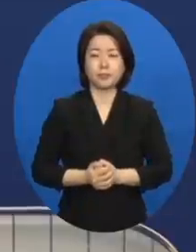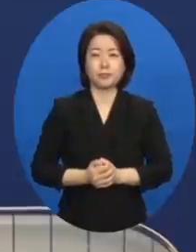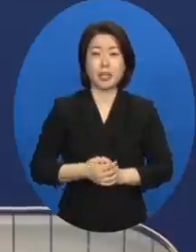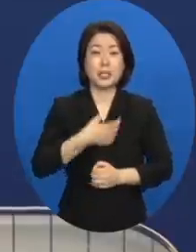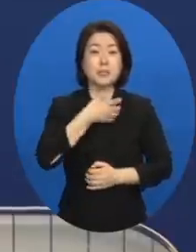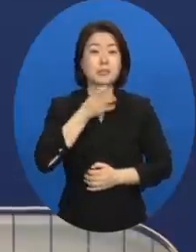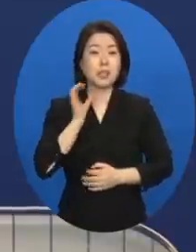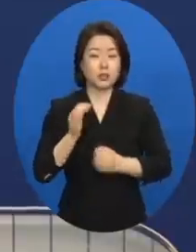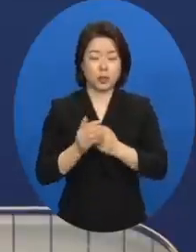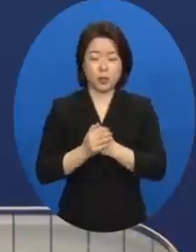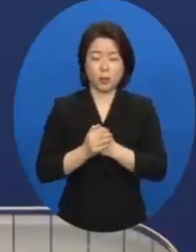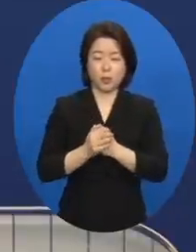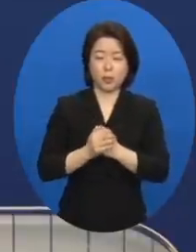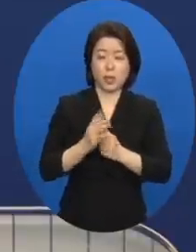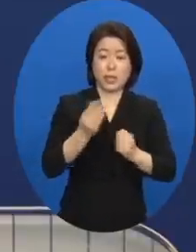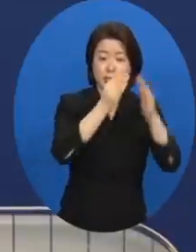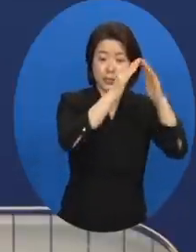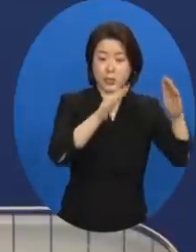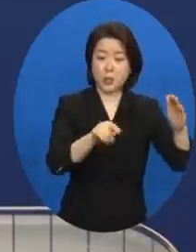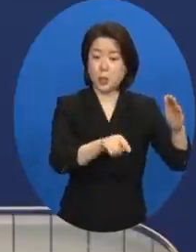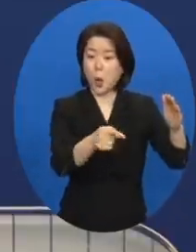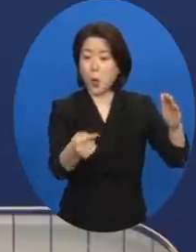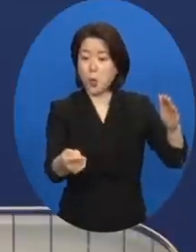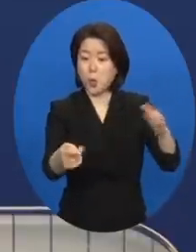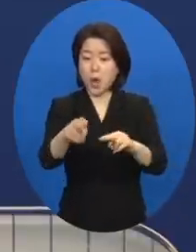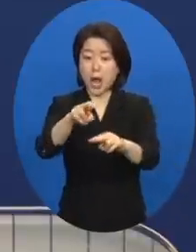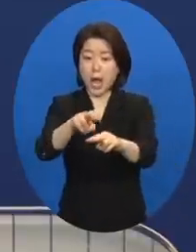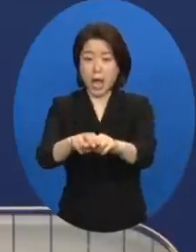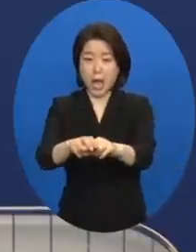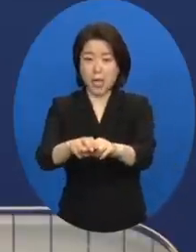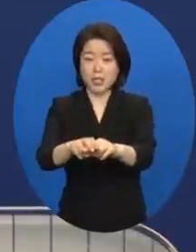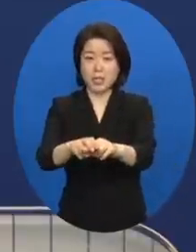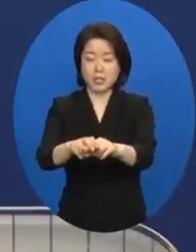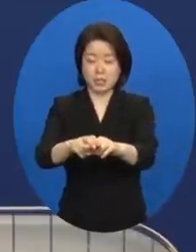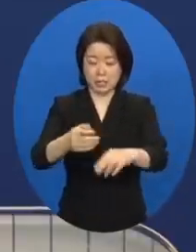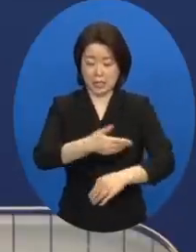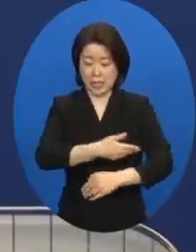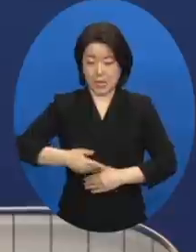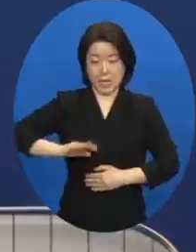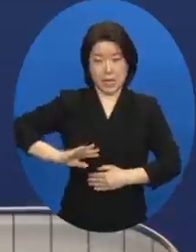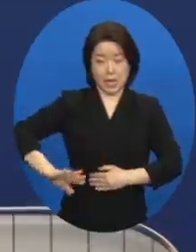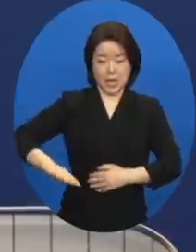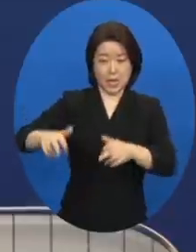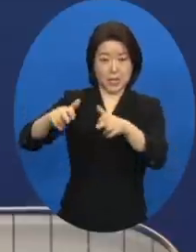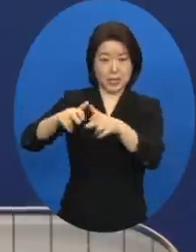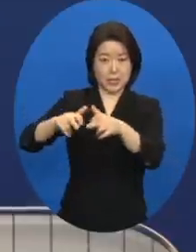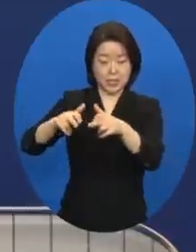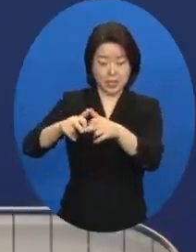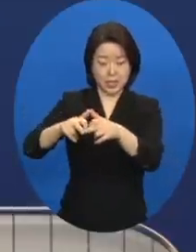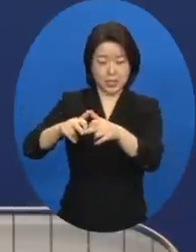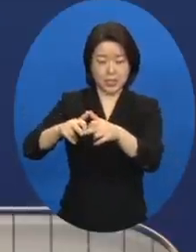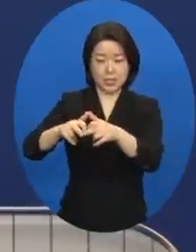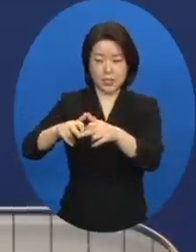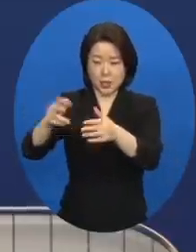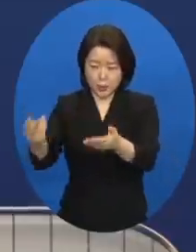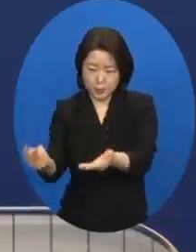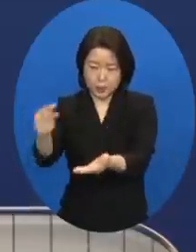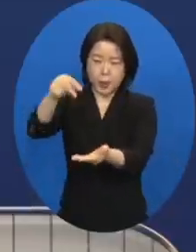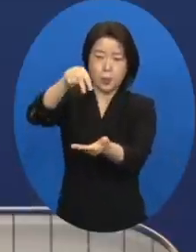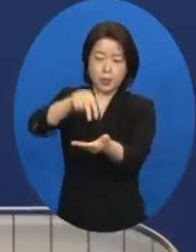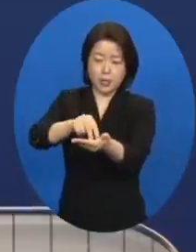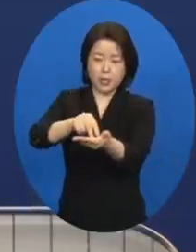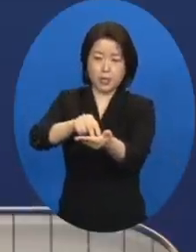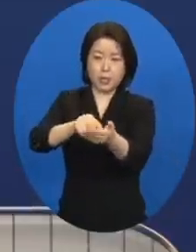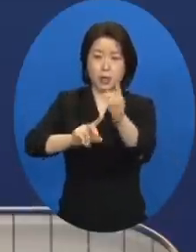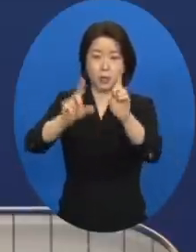베드로가 성전 미문에 앉아있는 하반신 장애인을 일으키는